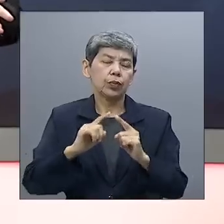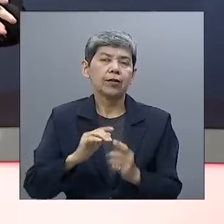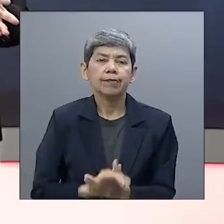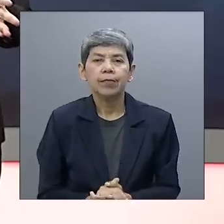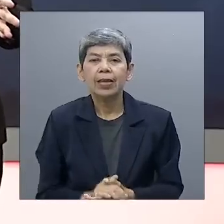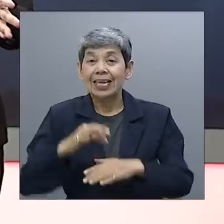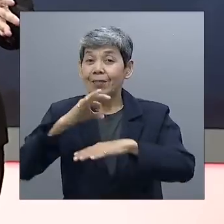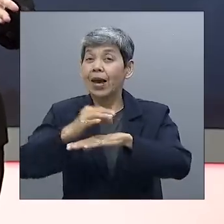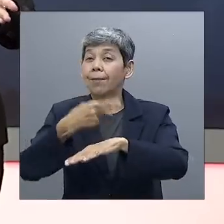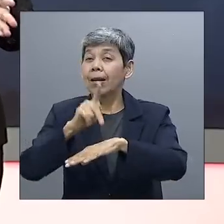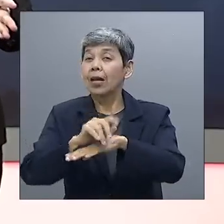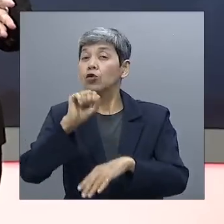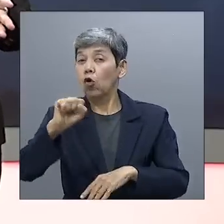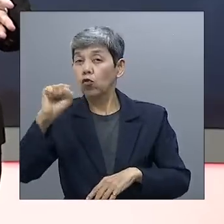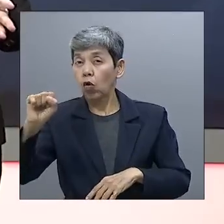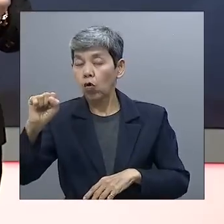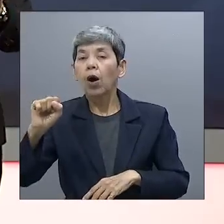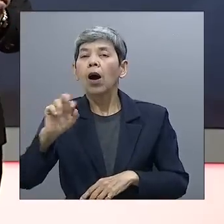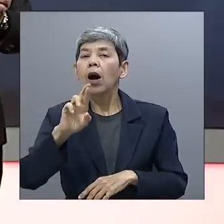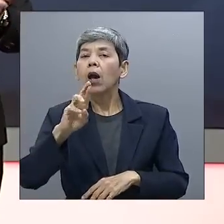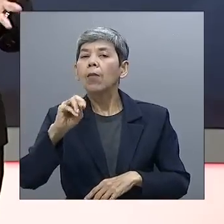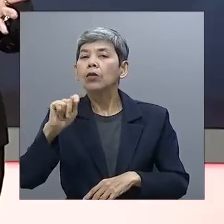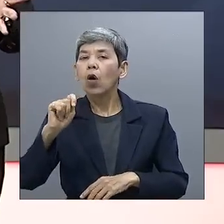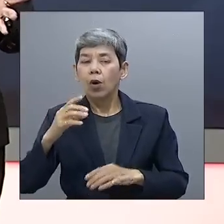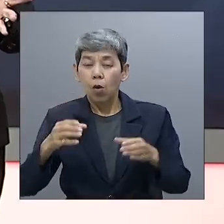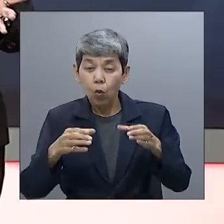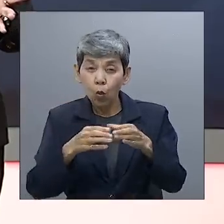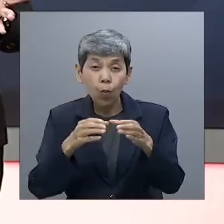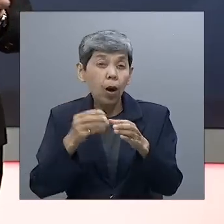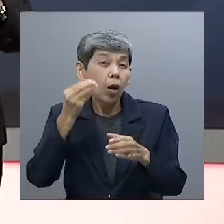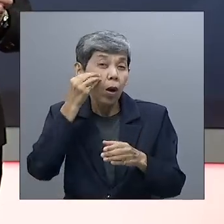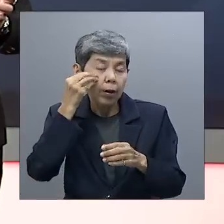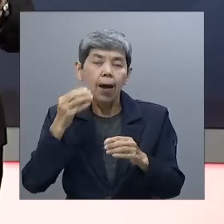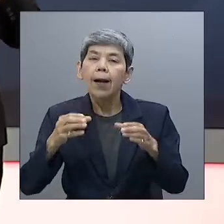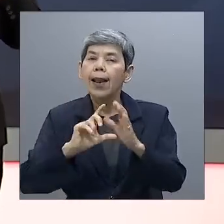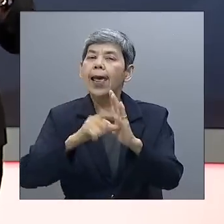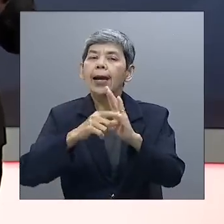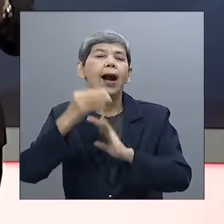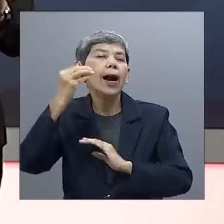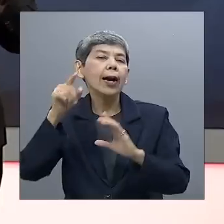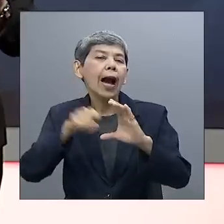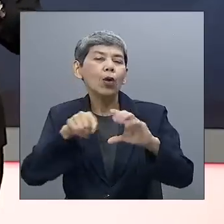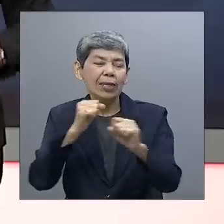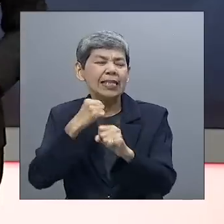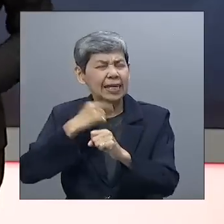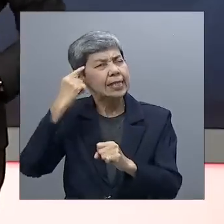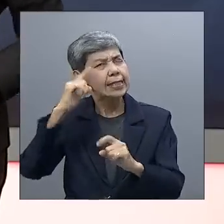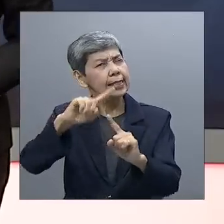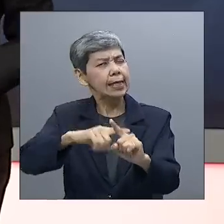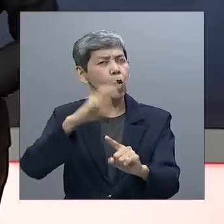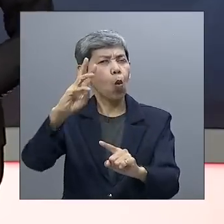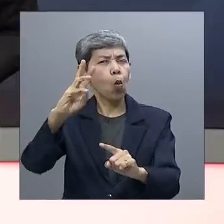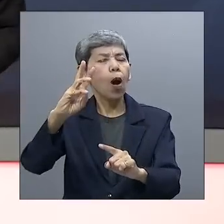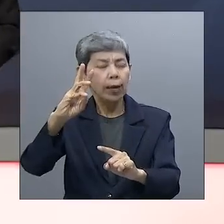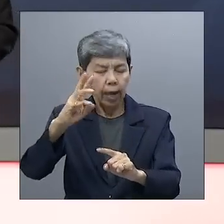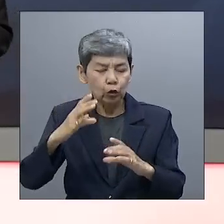ตำแหน่งประธานสภาหรือว่ารัฐมนตรีในครม.พิธา1เลขาธิการพรรคก้าวไกลเชื่อว่าภายในเดือนมิถุนายนค่ะ